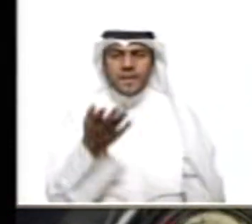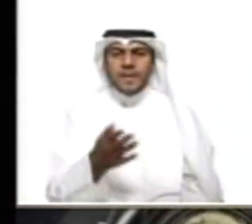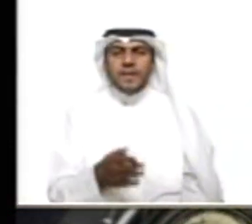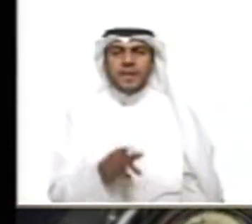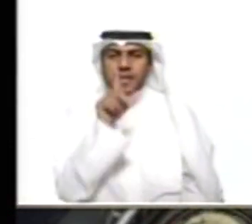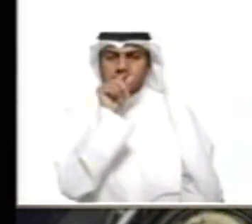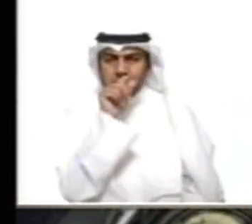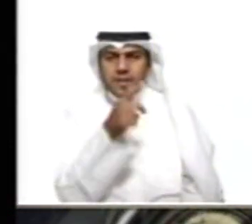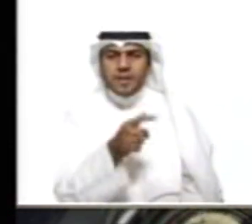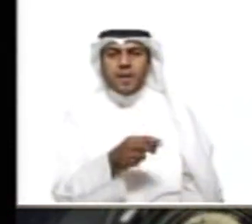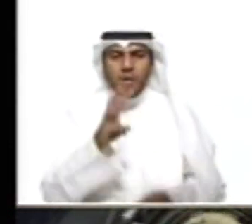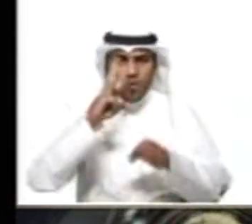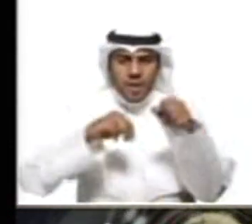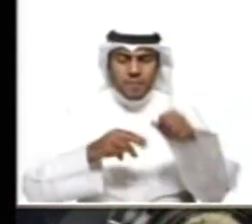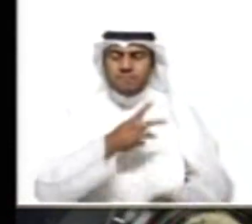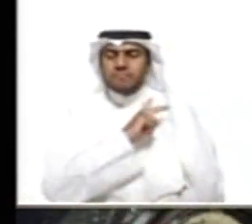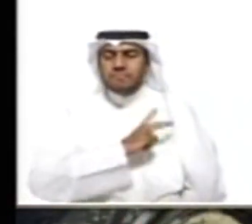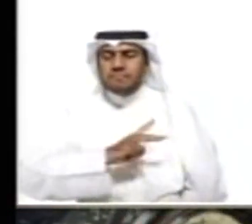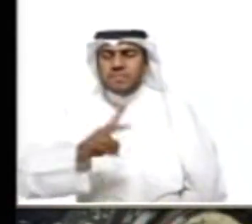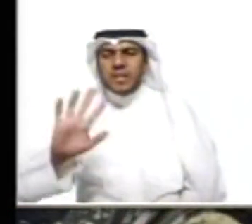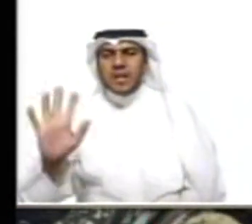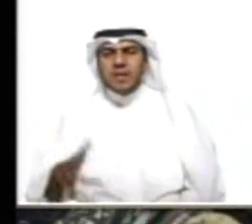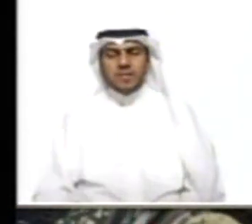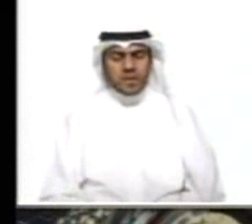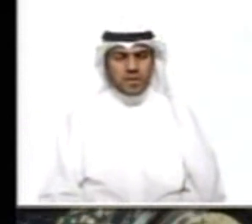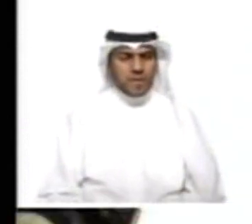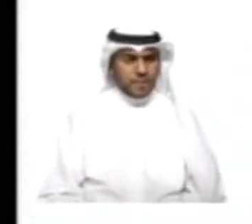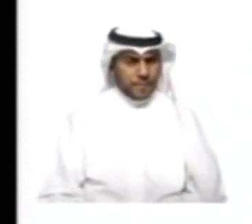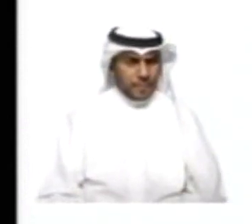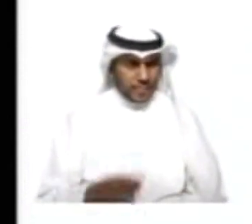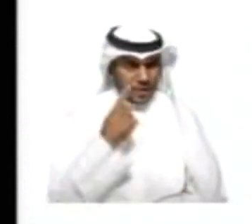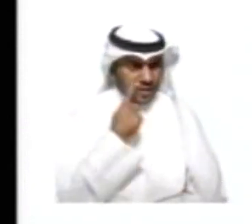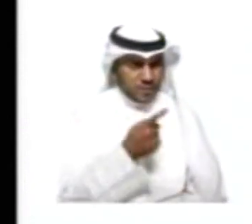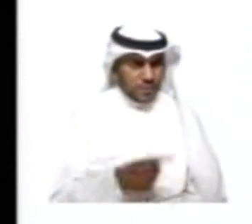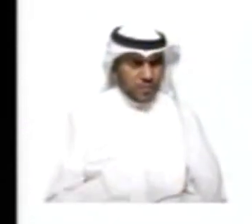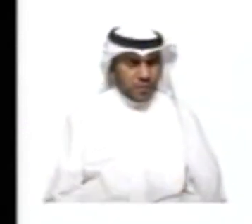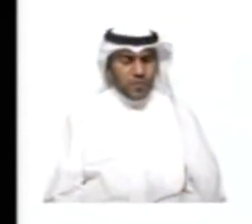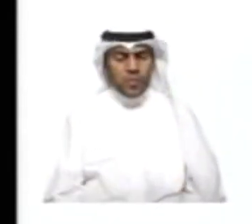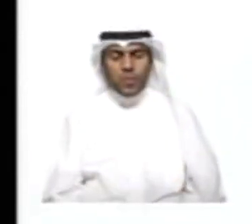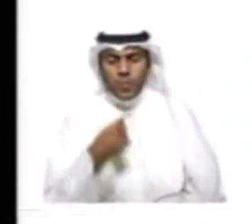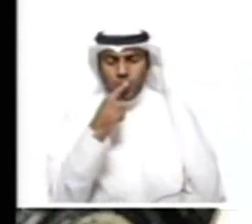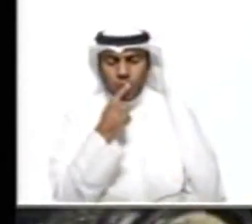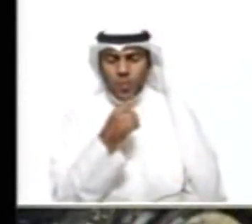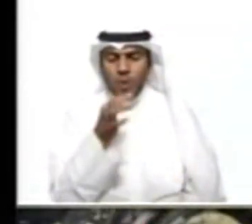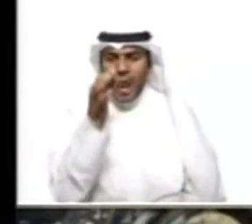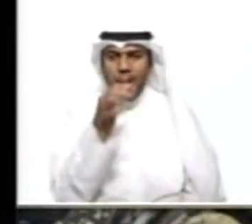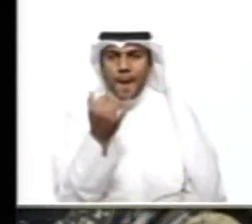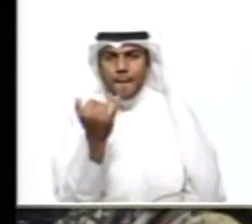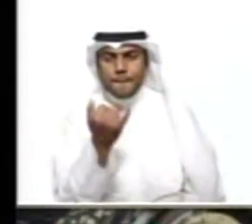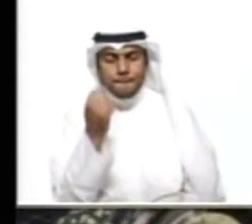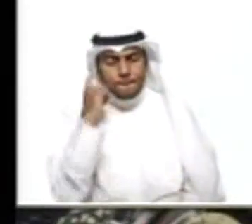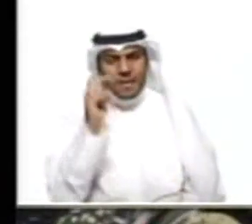العالم السيبراني يخلق الكثير من التحديات التحقيقية، لأنه مجال أو ميدان